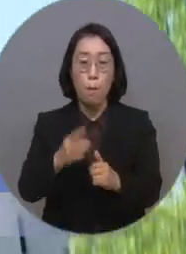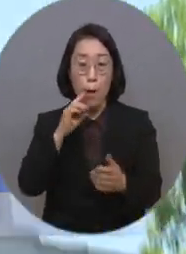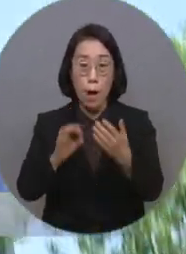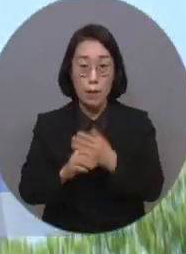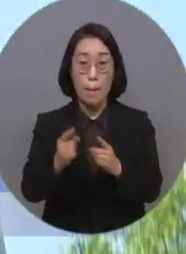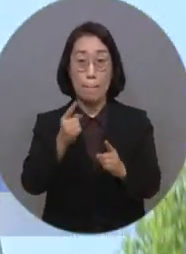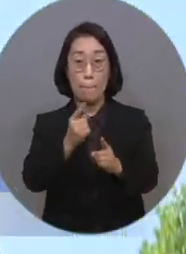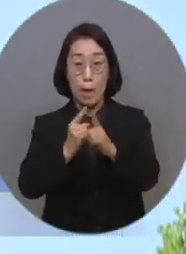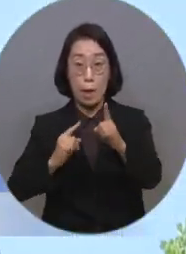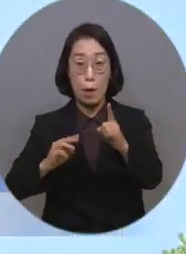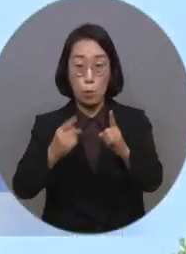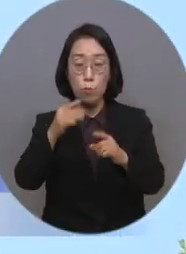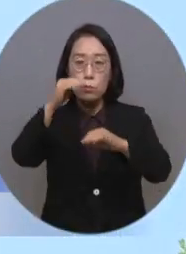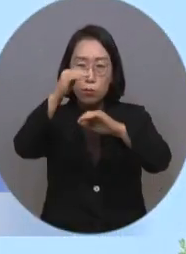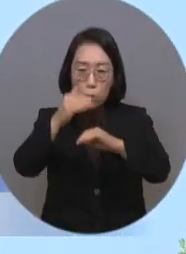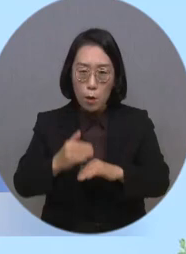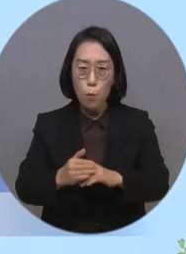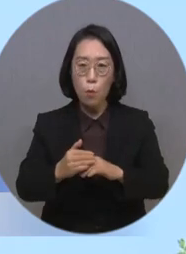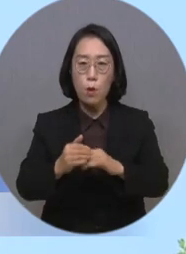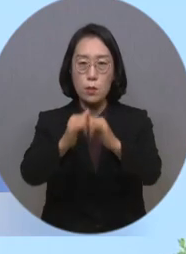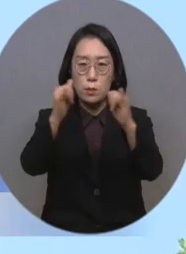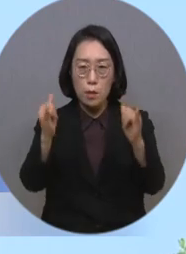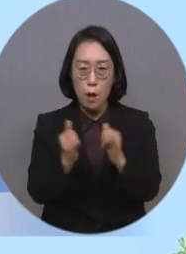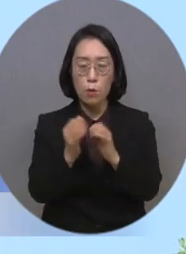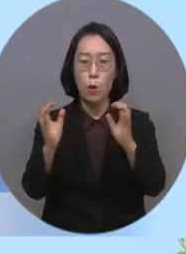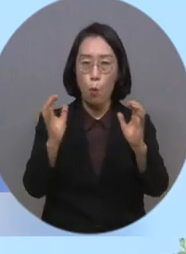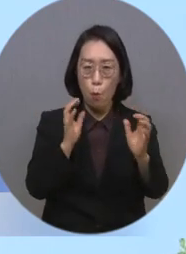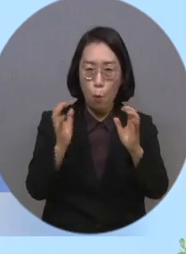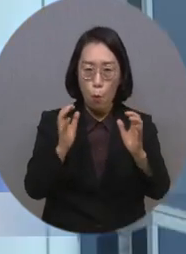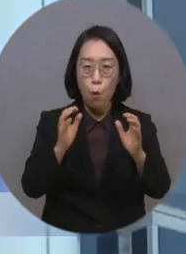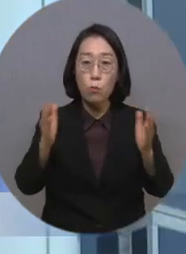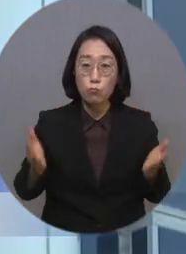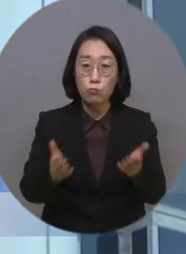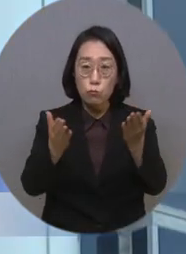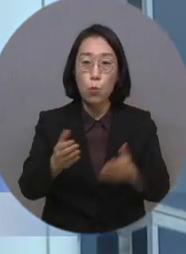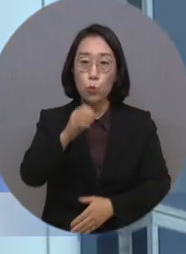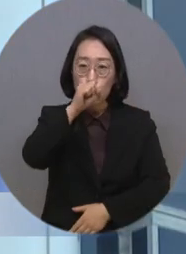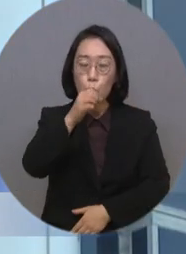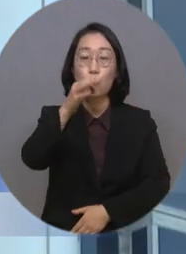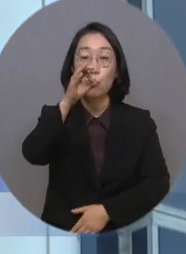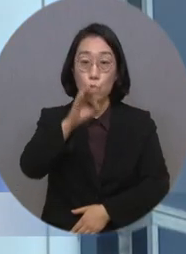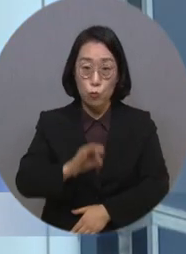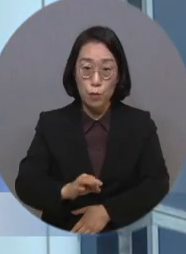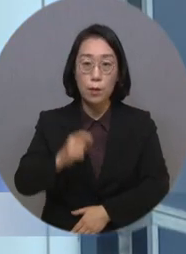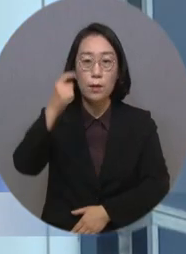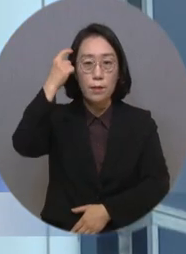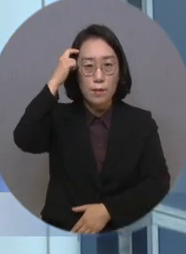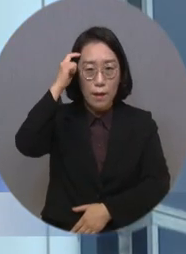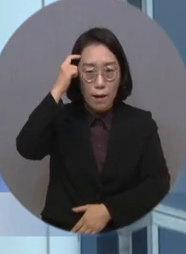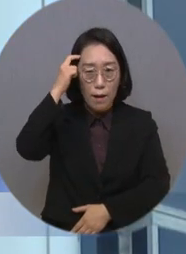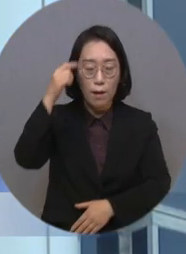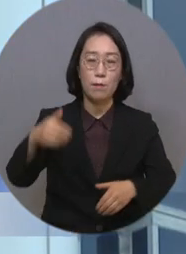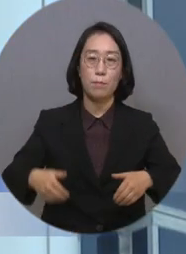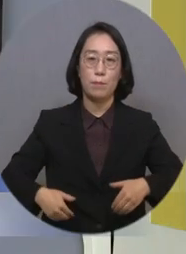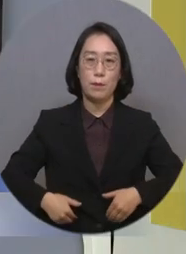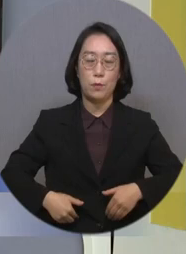패소하더라도 해당 사안에 대한 사회적 공론화를 촉발하는 순기능이 있음을 함께 생각해봐야 할 것